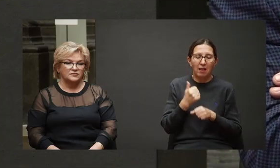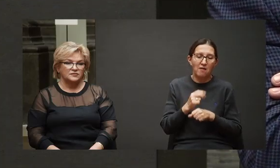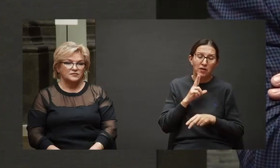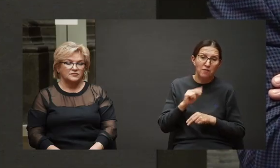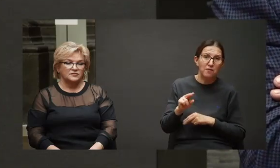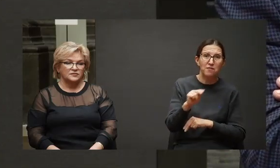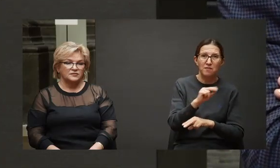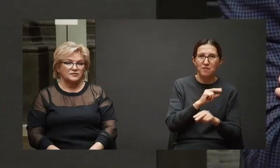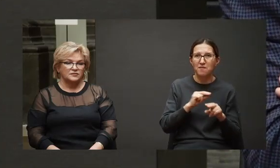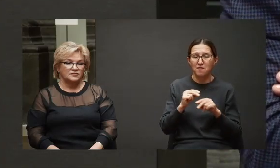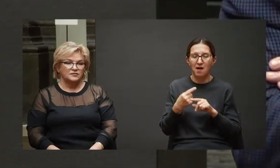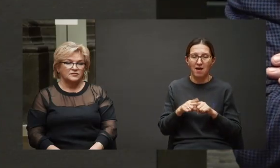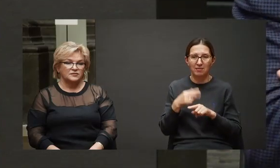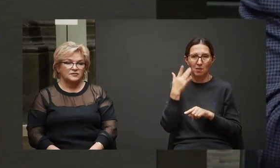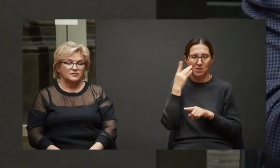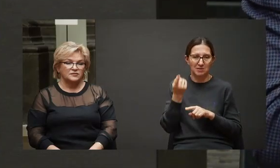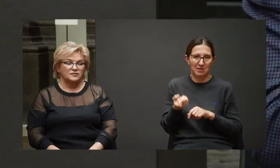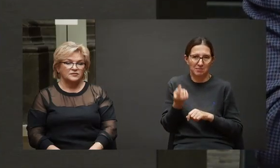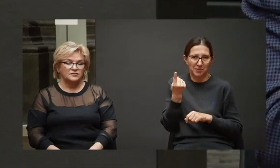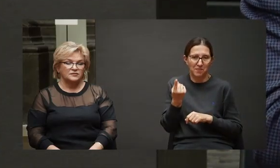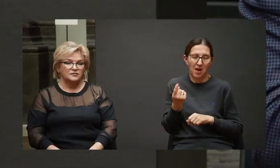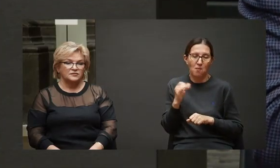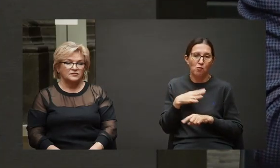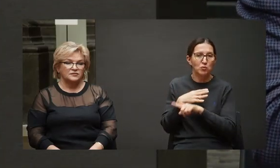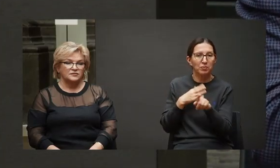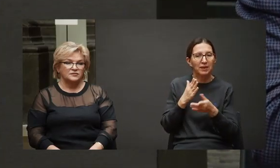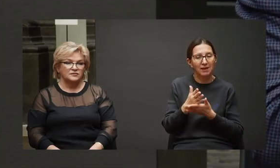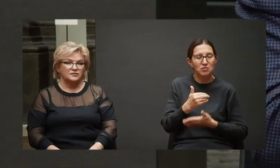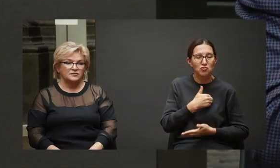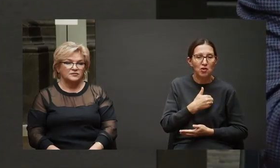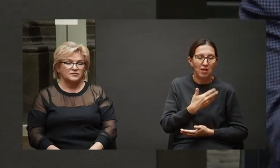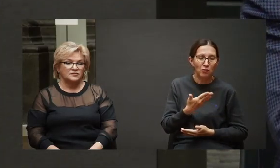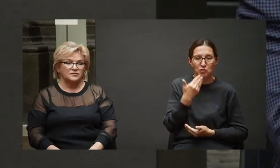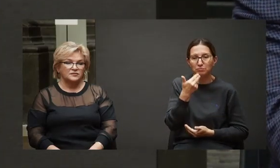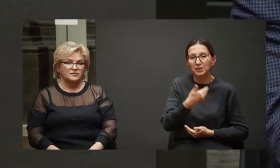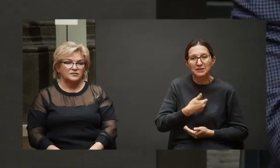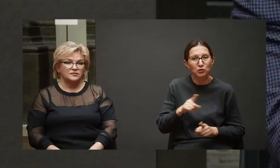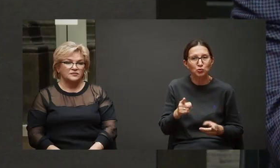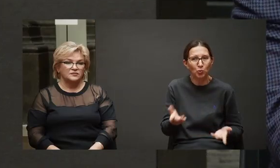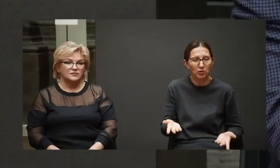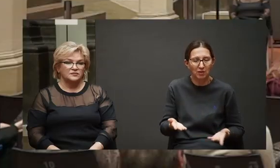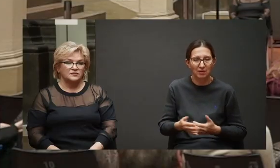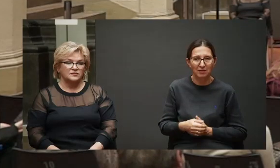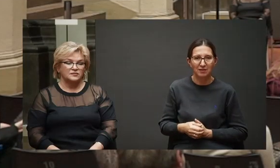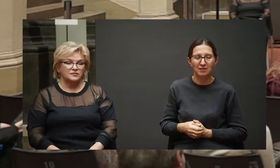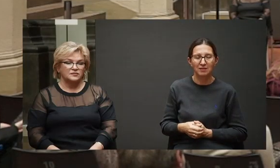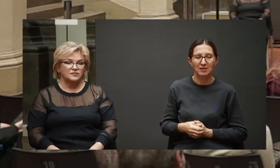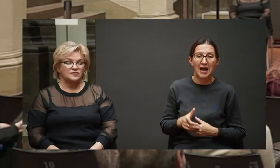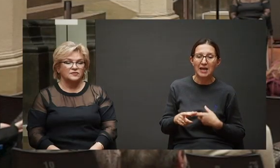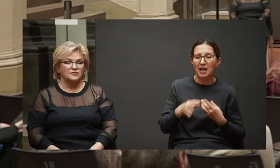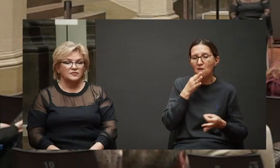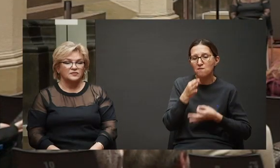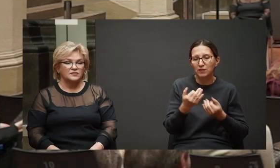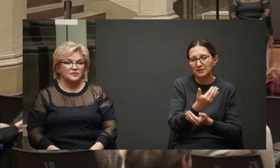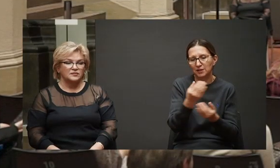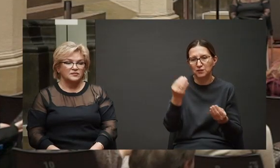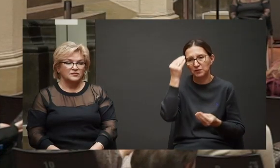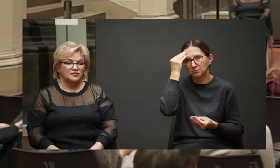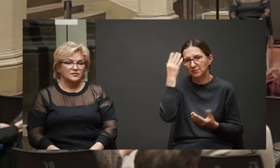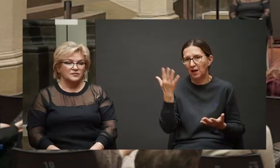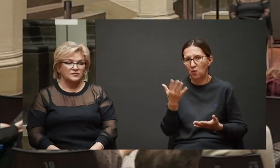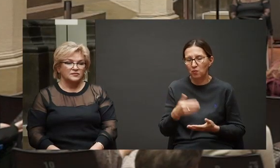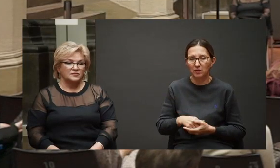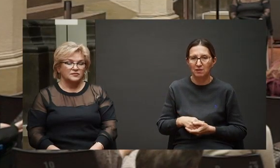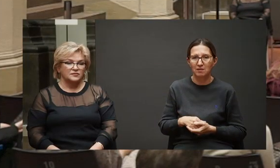публичном говорении. Но, может быть, есть желающие спросить чего-нибудь? Или может высказать некое соображение в